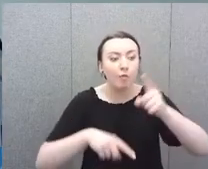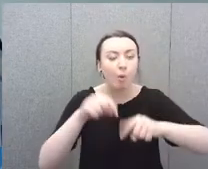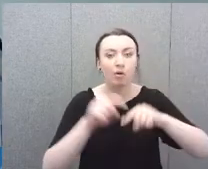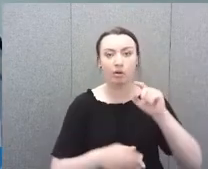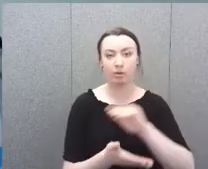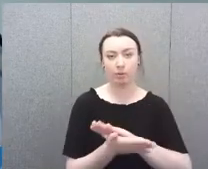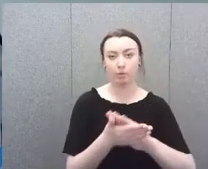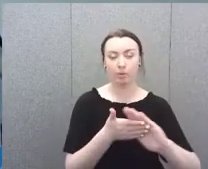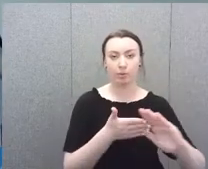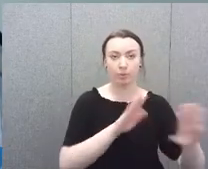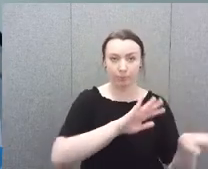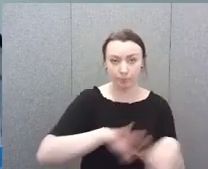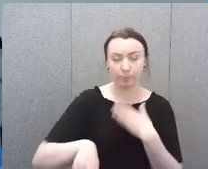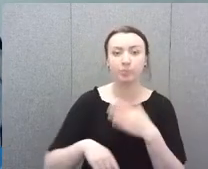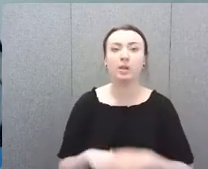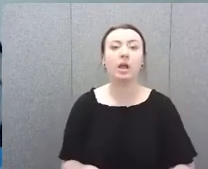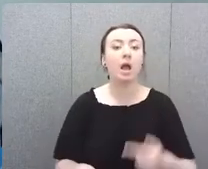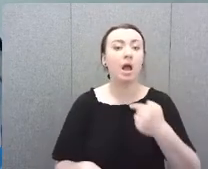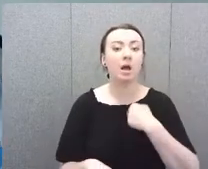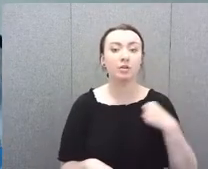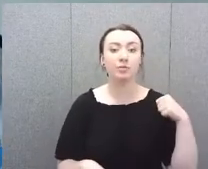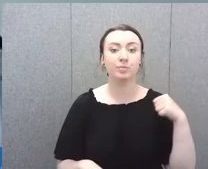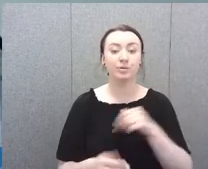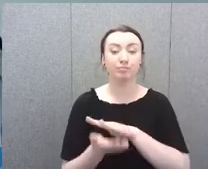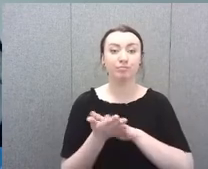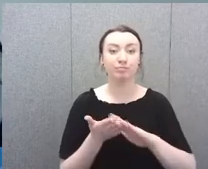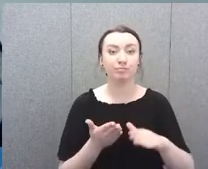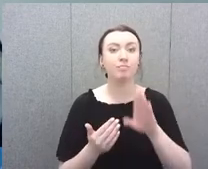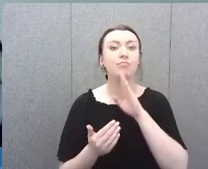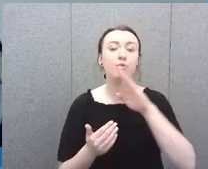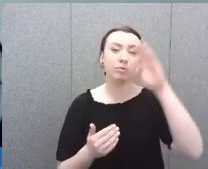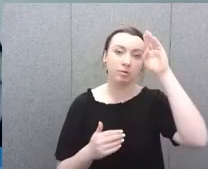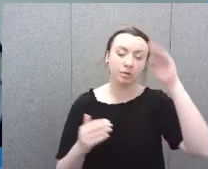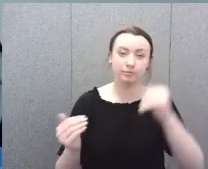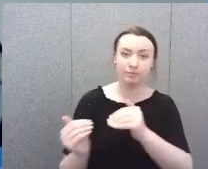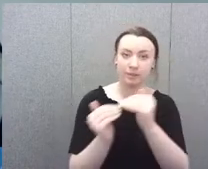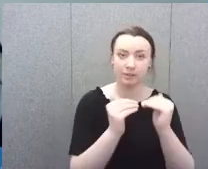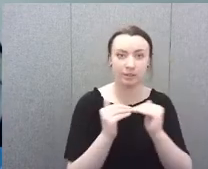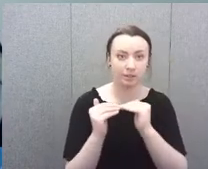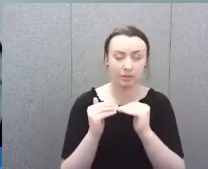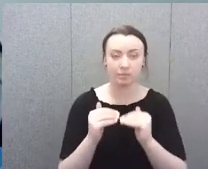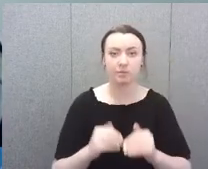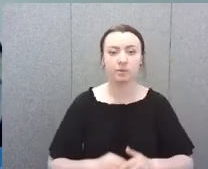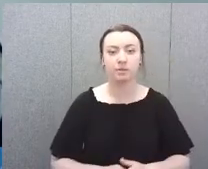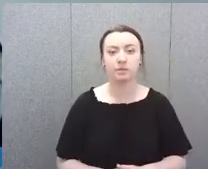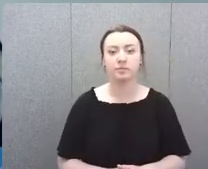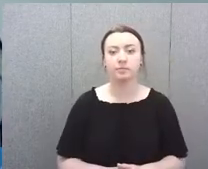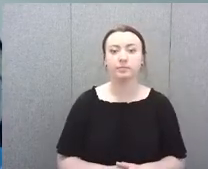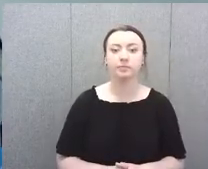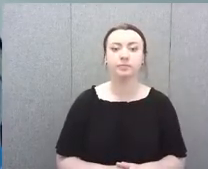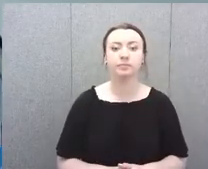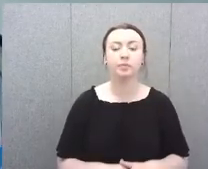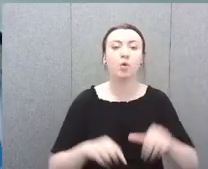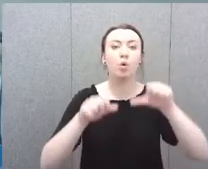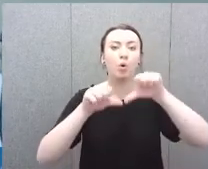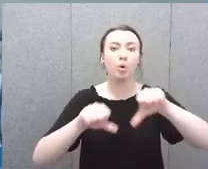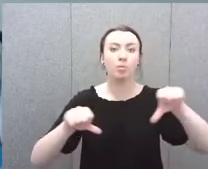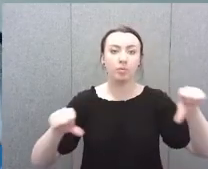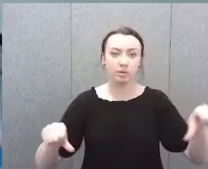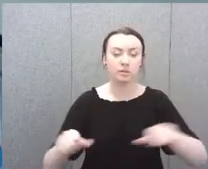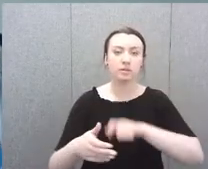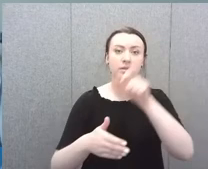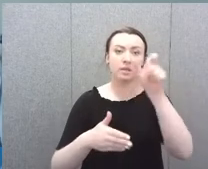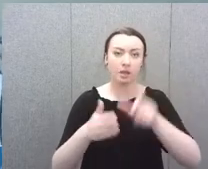как комиссар я именно пользуюсь возможностью и функцией усиления сотрудничества